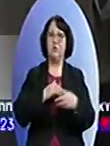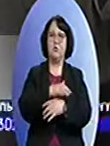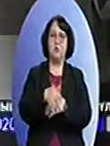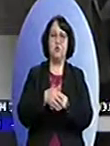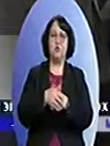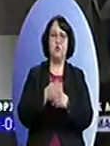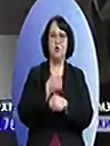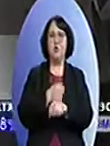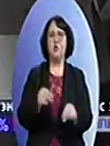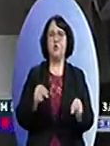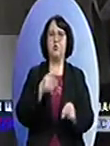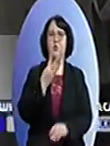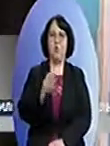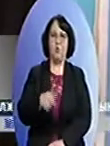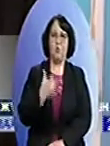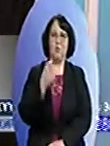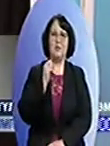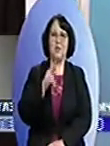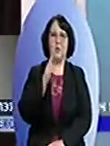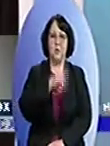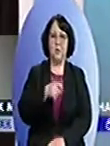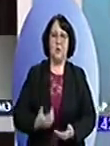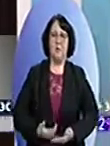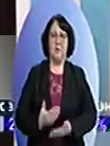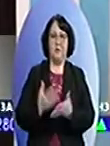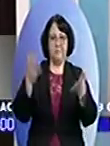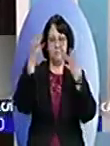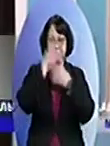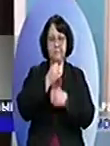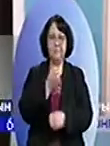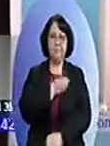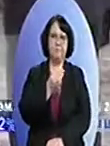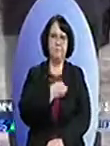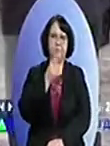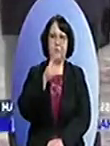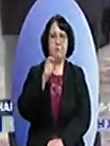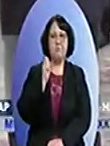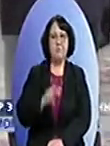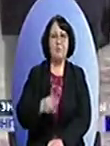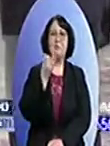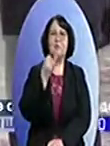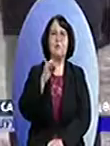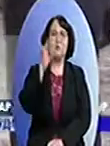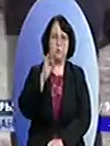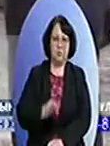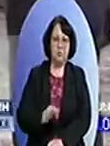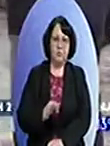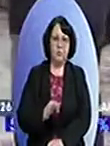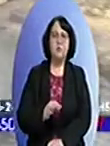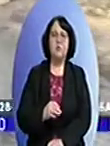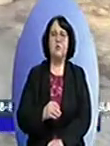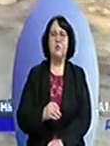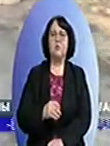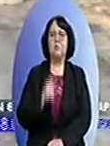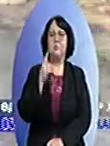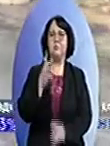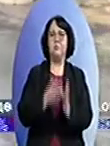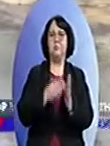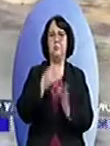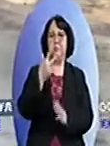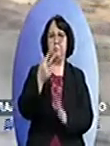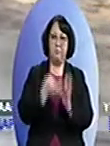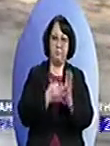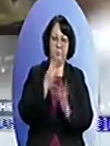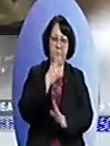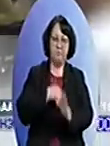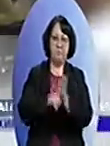юм а. 4.3 сая хүн амтай исламын шашинтан хүн амынхан 70% эзэлдэг энэ улс 1938 оноос